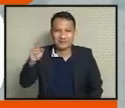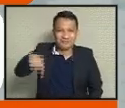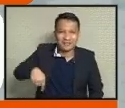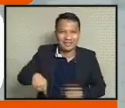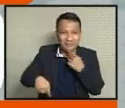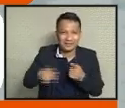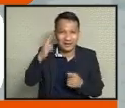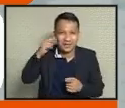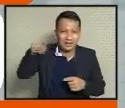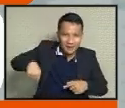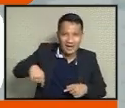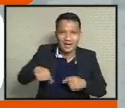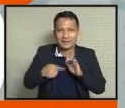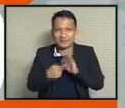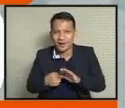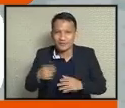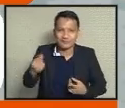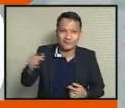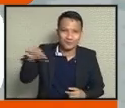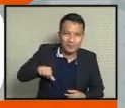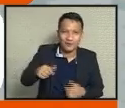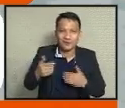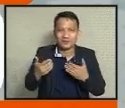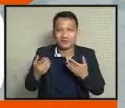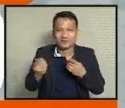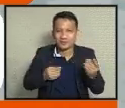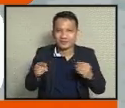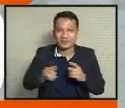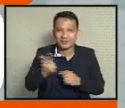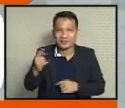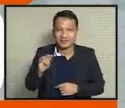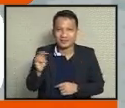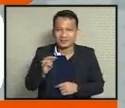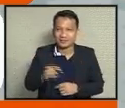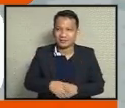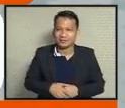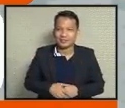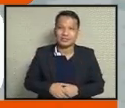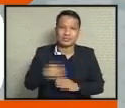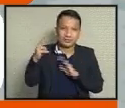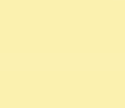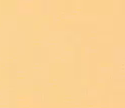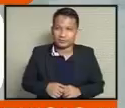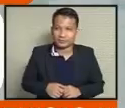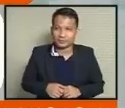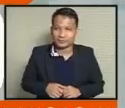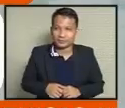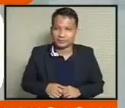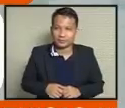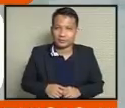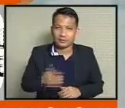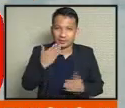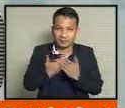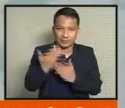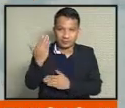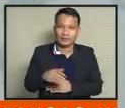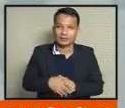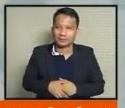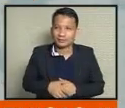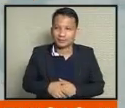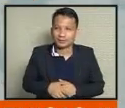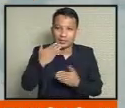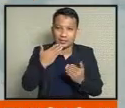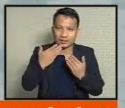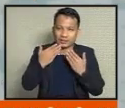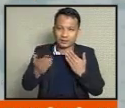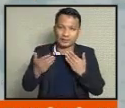that. Akala ko po kasi burahin ko na yung YouTube channel ko. Ay, hindi. Yung video lang muna, sir. Magandang hapon po sa inyo, sir. Maganda. Thank